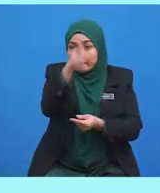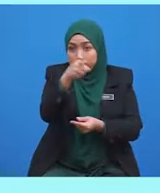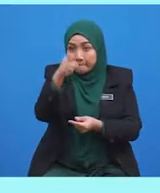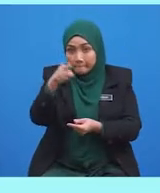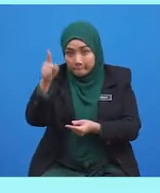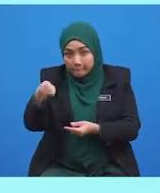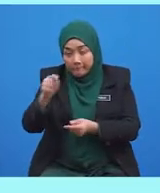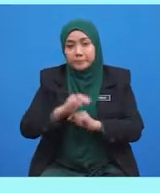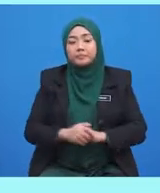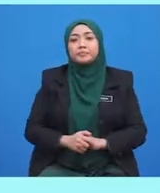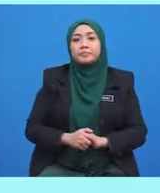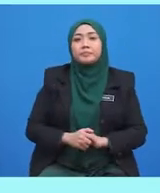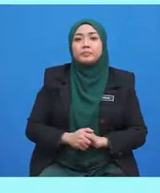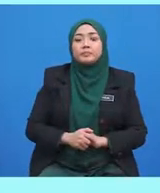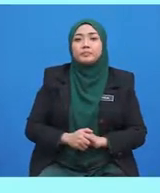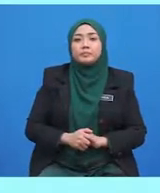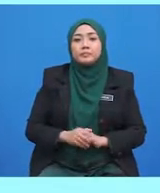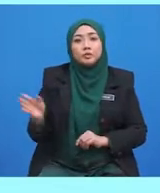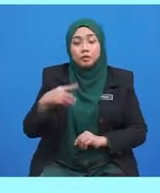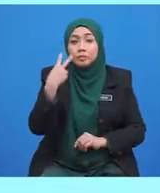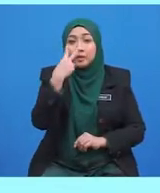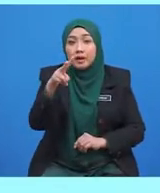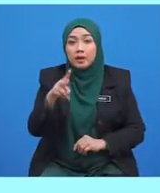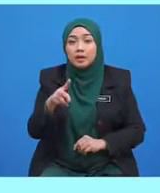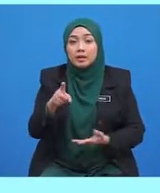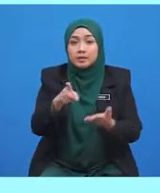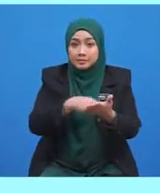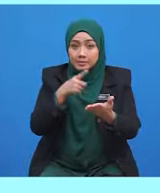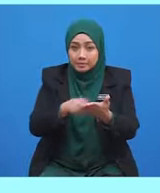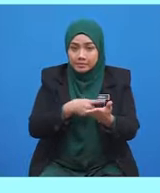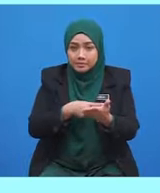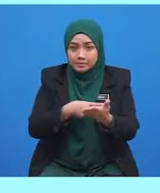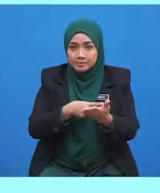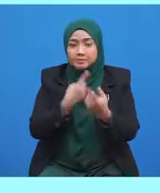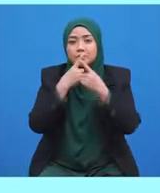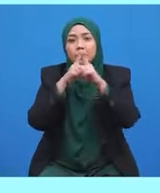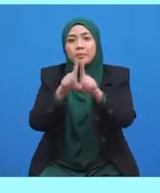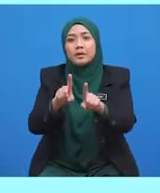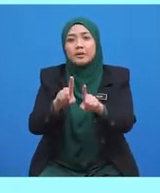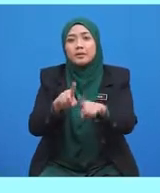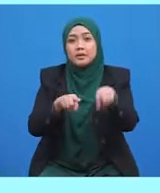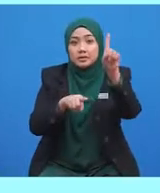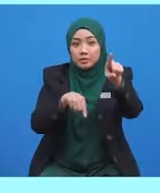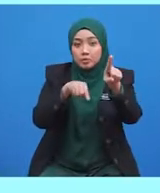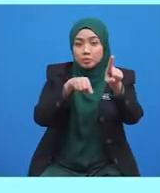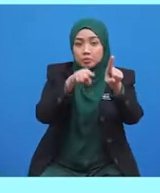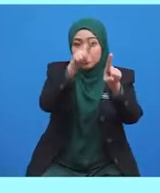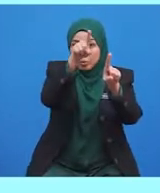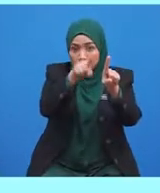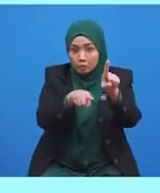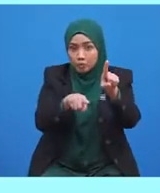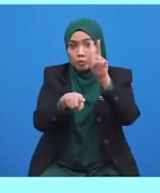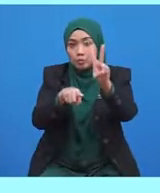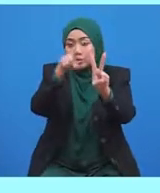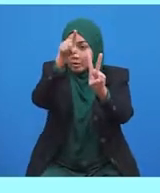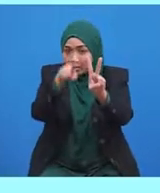Selesai? Semak jawapan. Satu garis, dua garis, tiga garis, empat